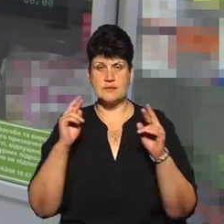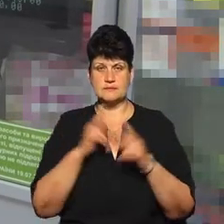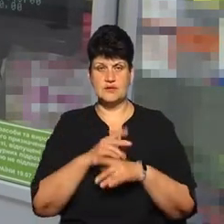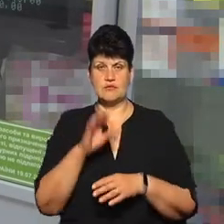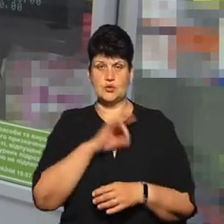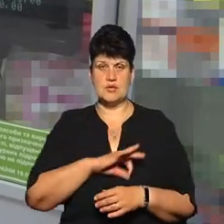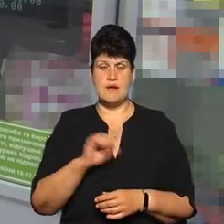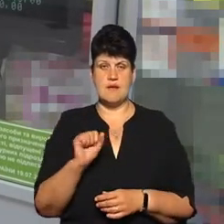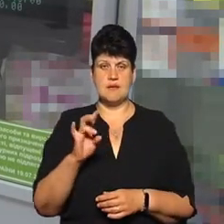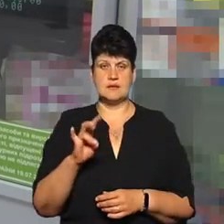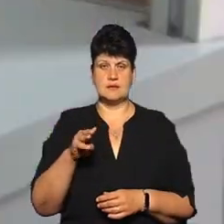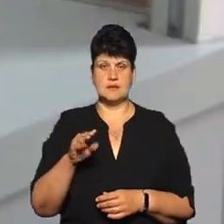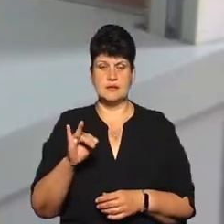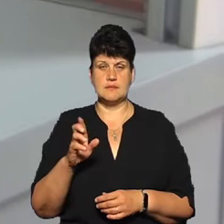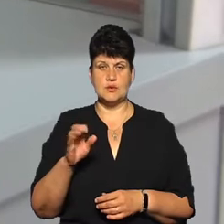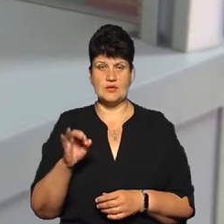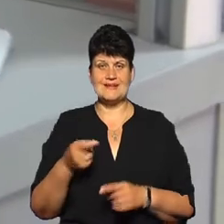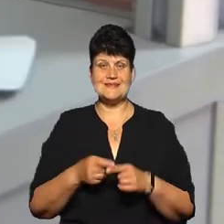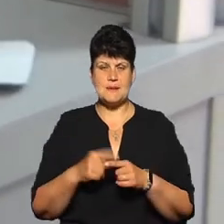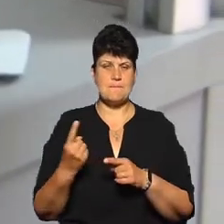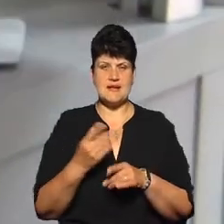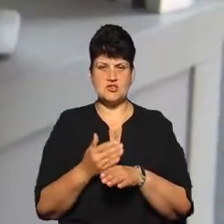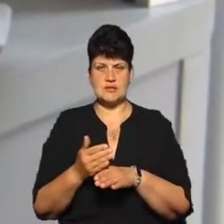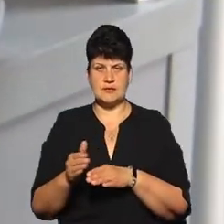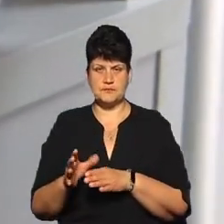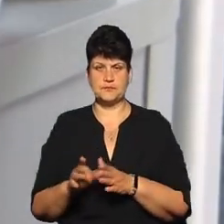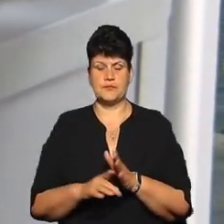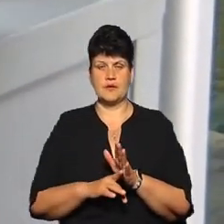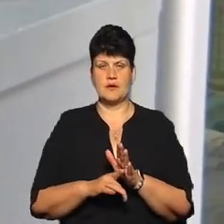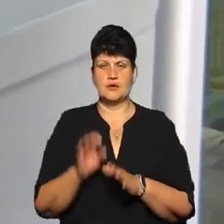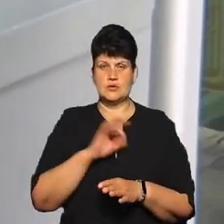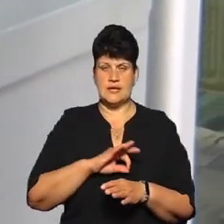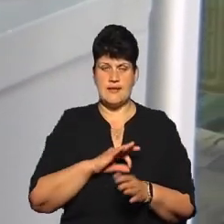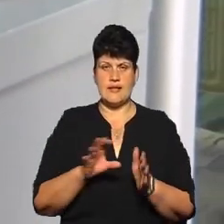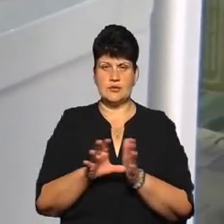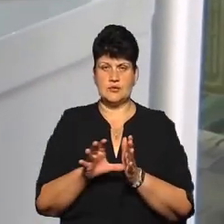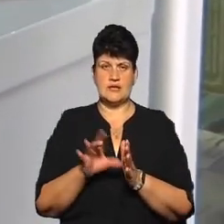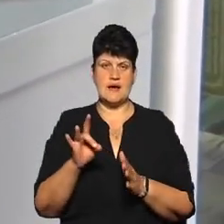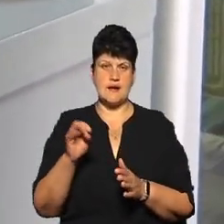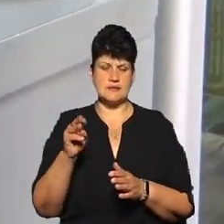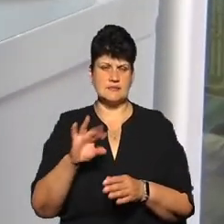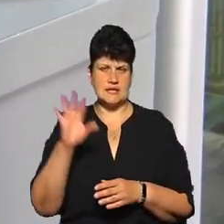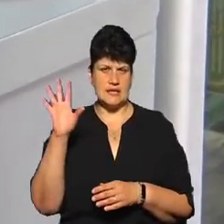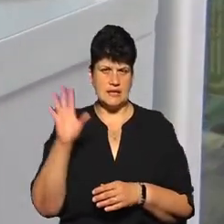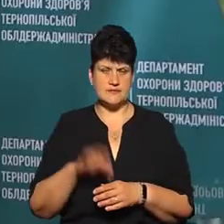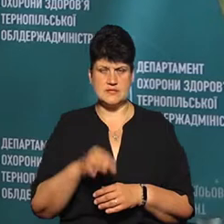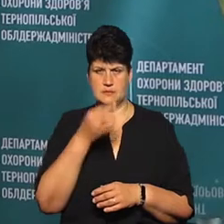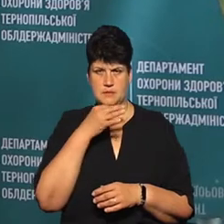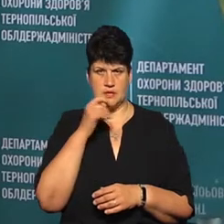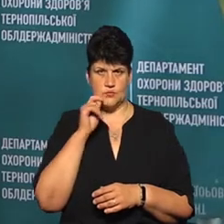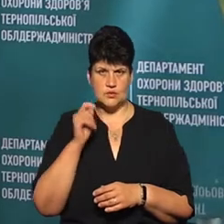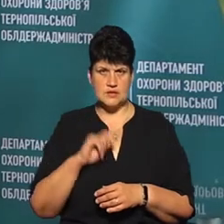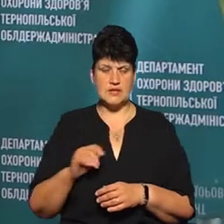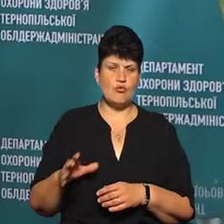вживання антибіотиків. Це перший етап у впровадженні електронного рецепта на всі рецептурні препарати в Україні. У